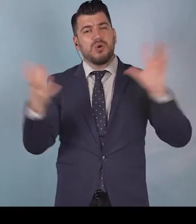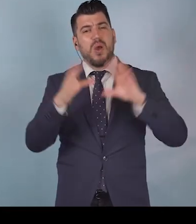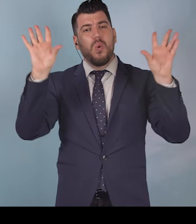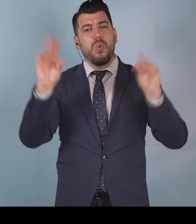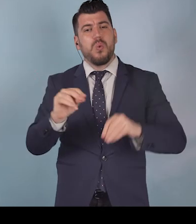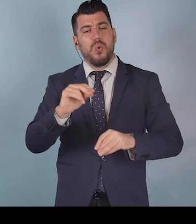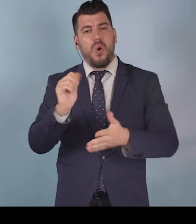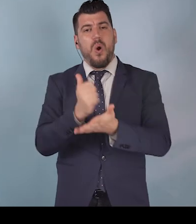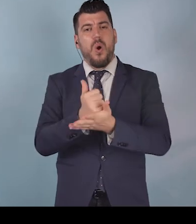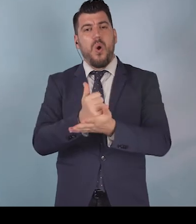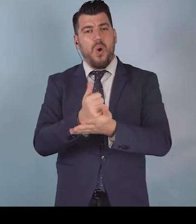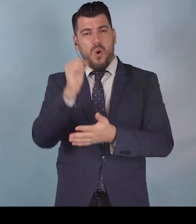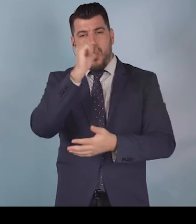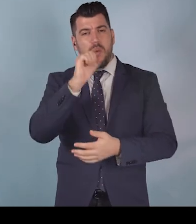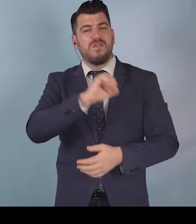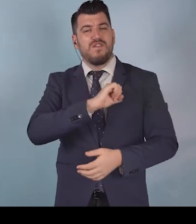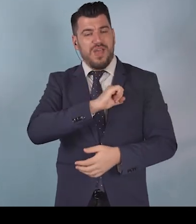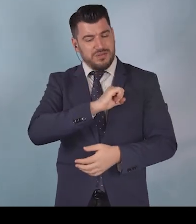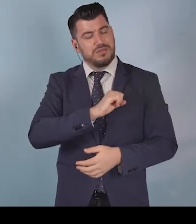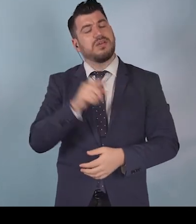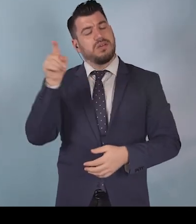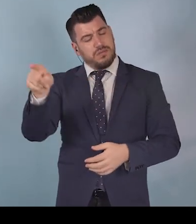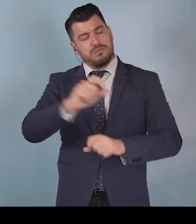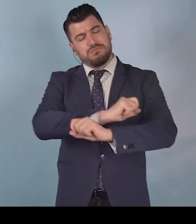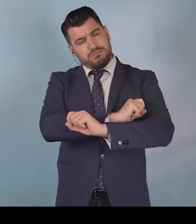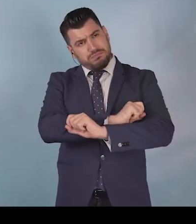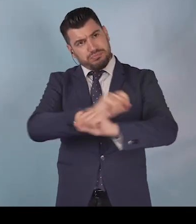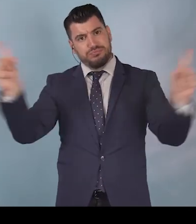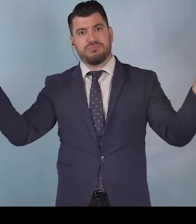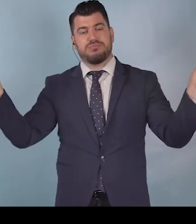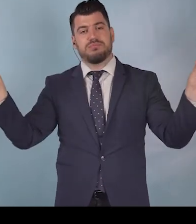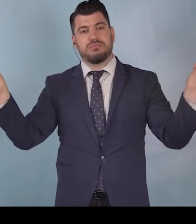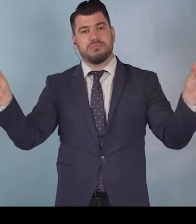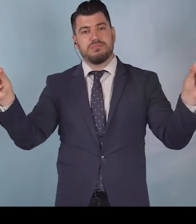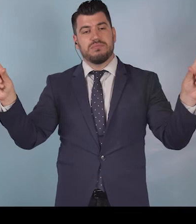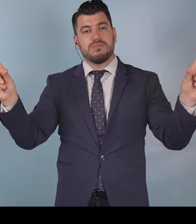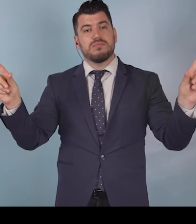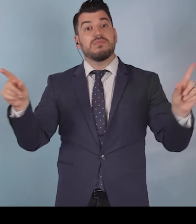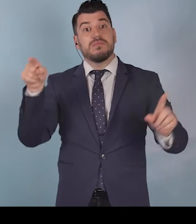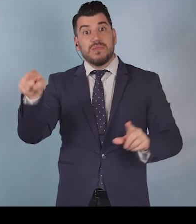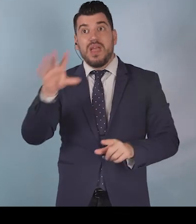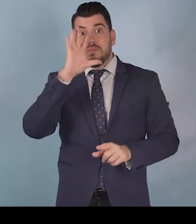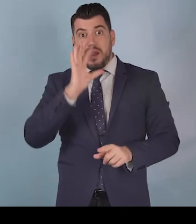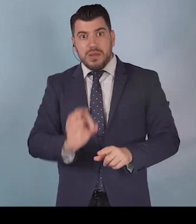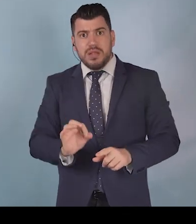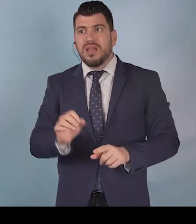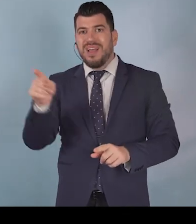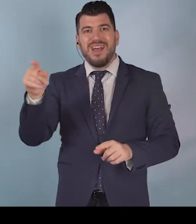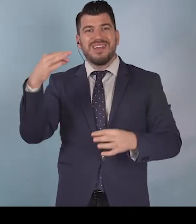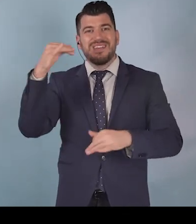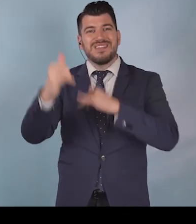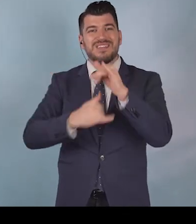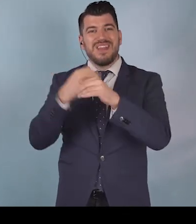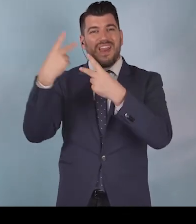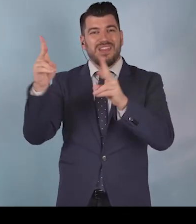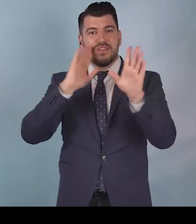που έχουμε ως πρόεδρο της Δημοκρατίας σήμερα, έδωσε ένα πολύ σαφές μήνυμα και την ημέρα κατά της ομοφοβίας, τρανσφοβίας.